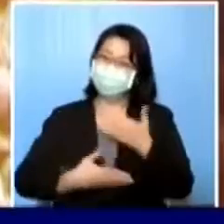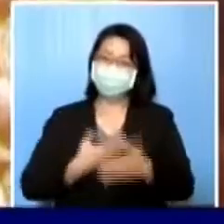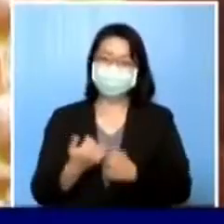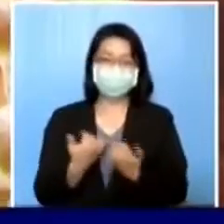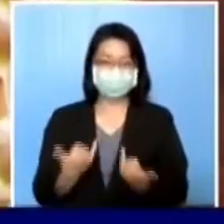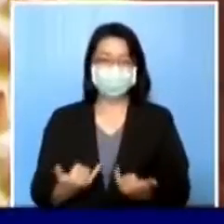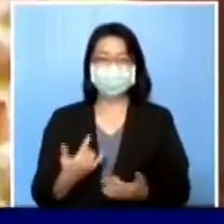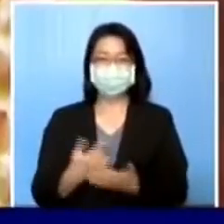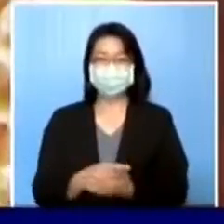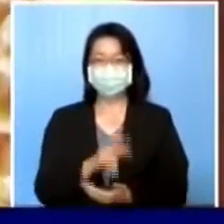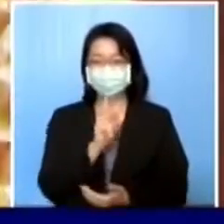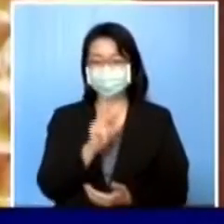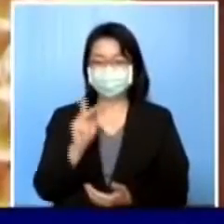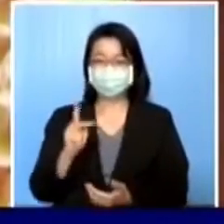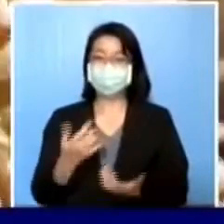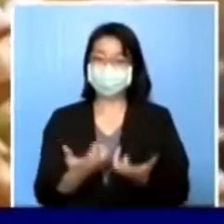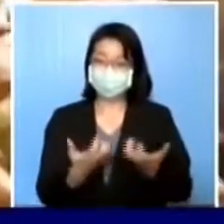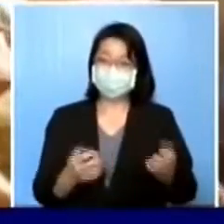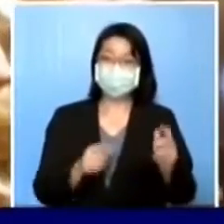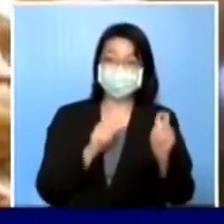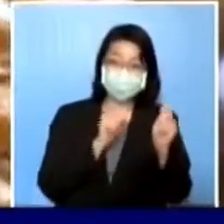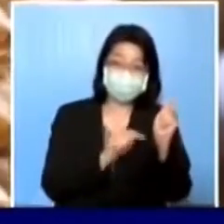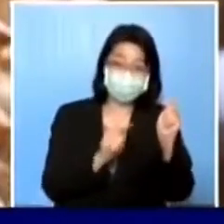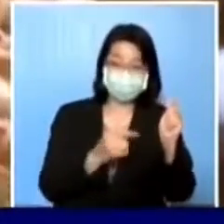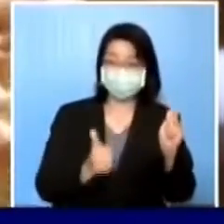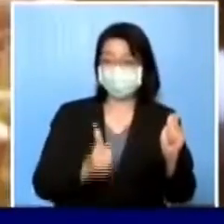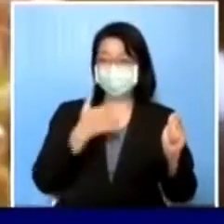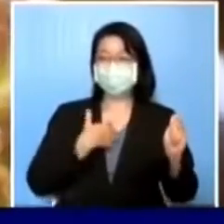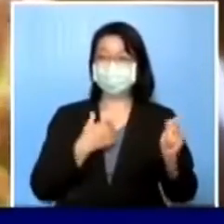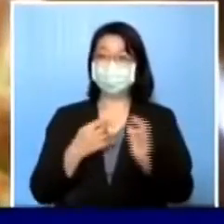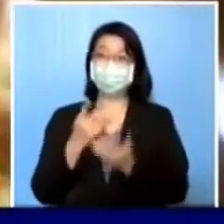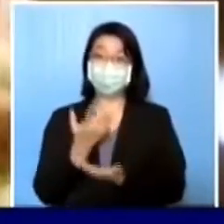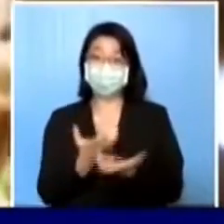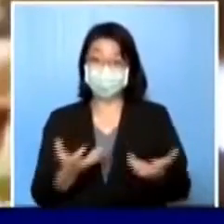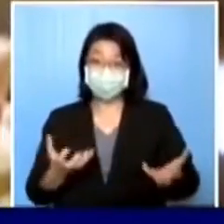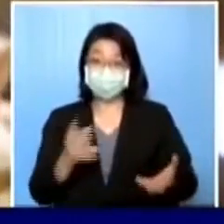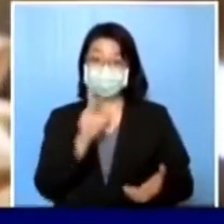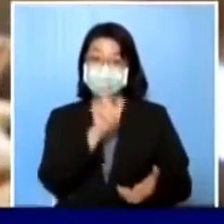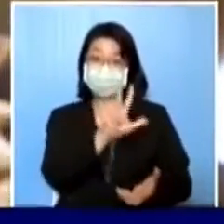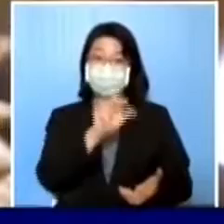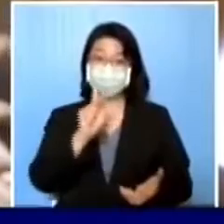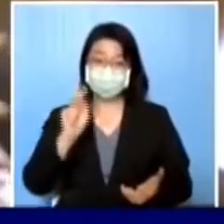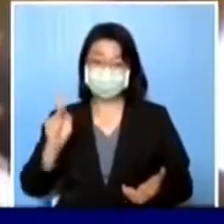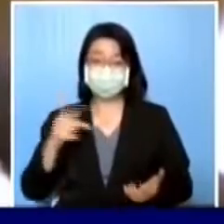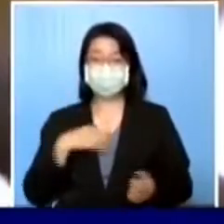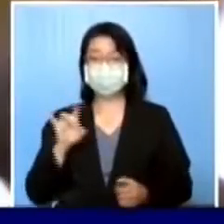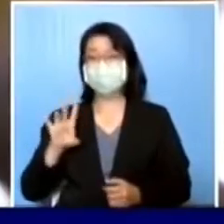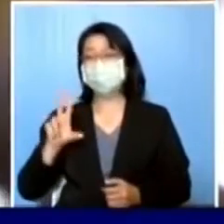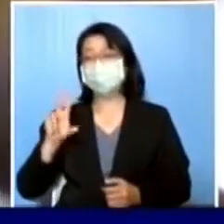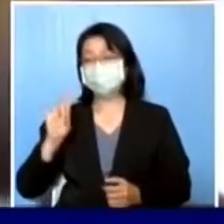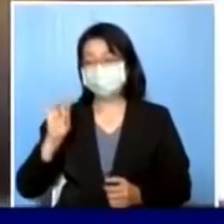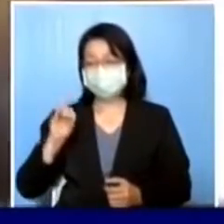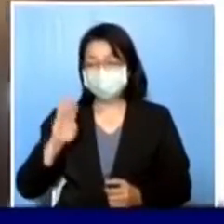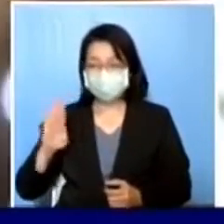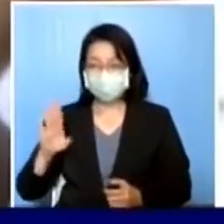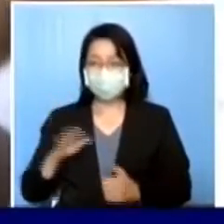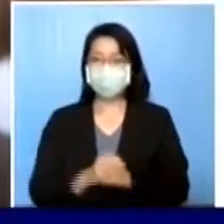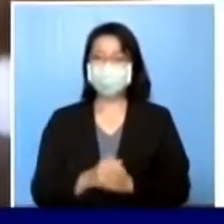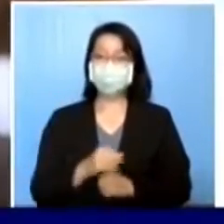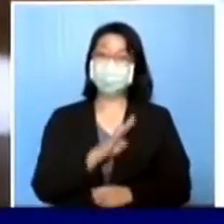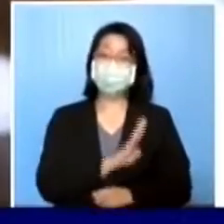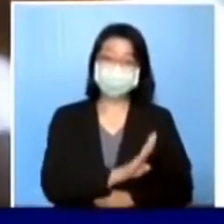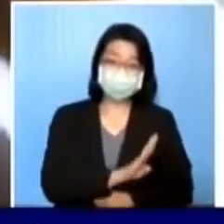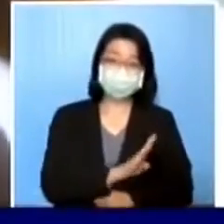งเป็นพันหมอนทองเกรด A 4พลูลูกละประมาณ3กิโลกรัมราคากิโลกรัมละ180บาทส่วนเกร